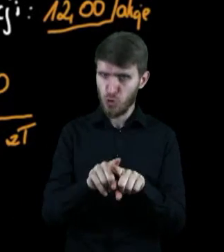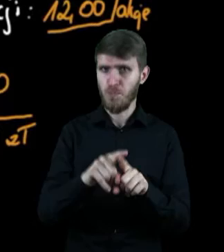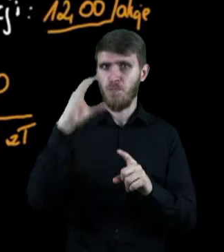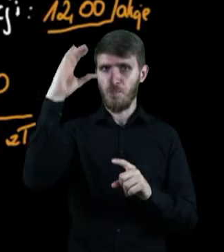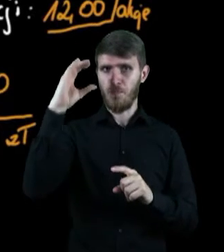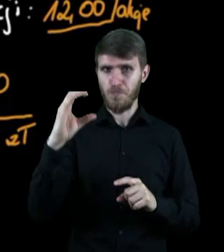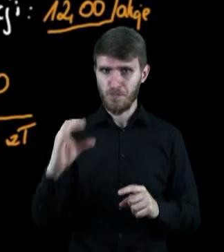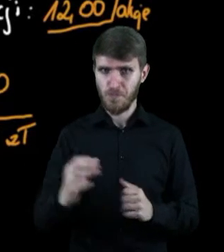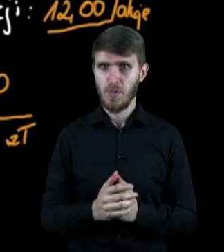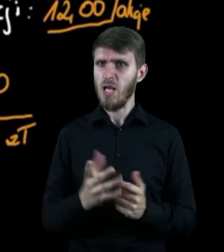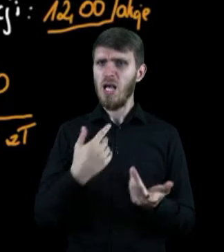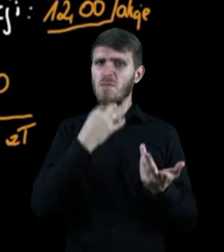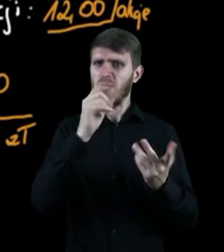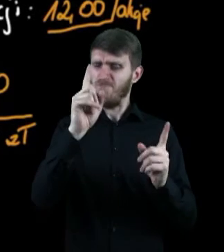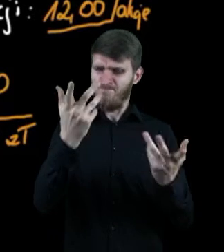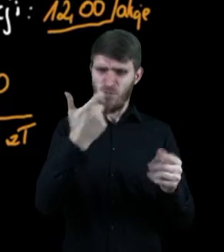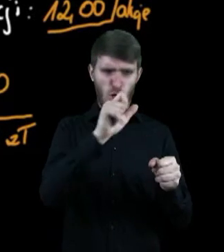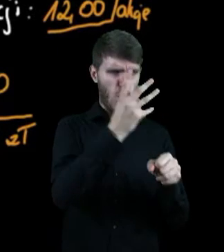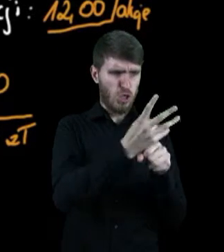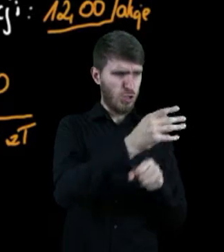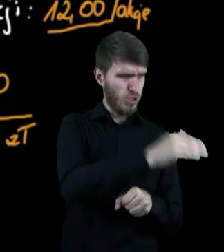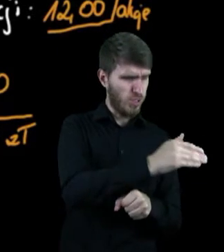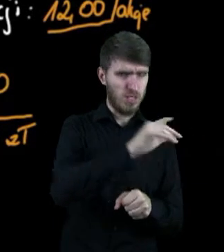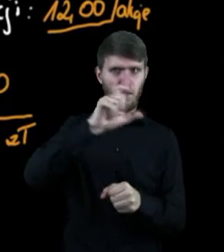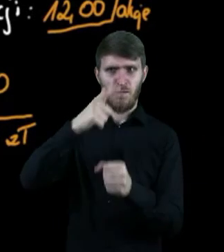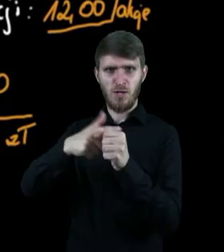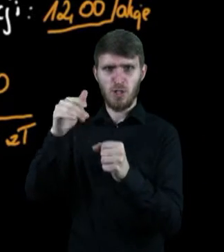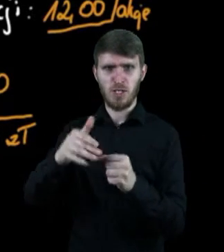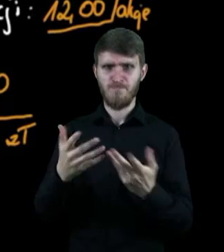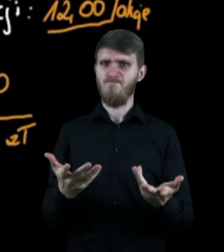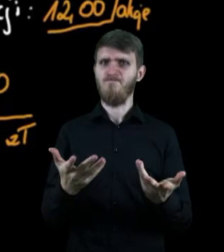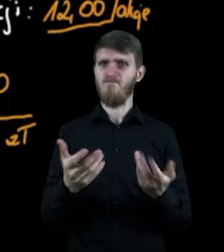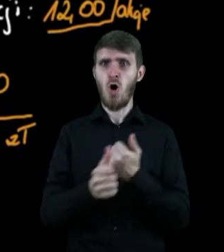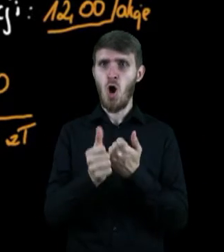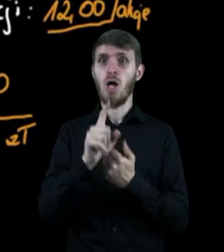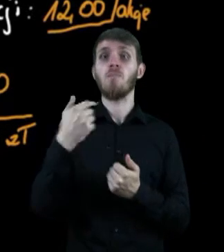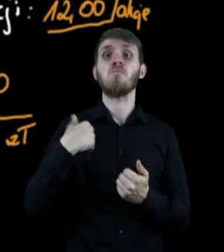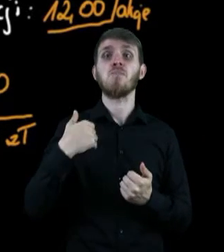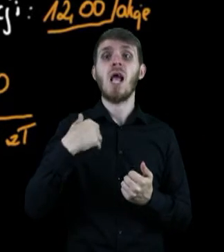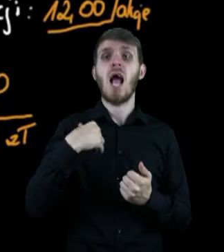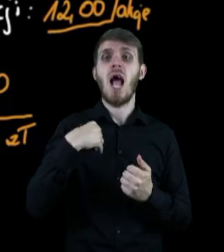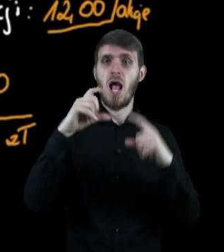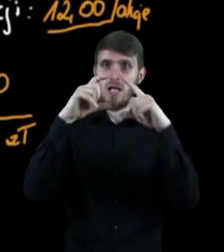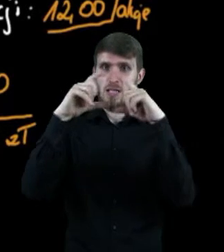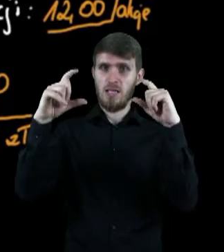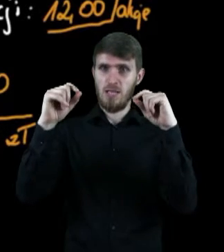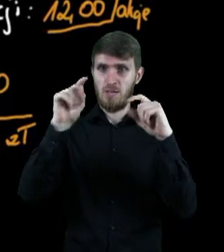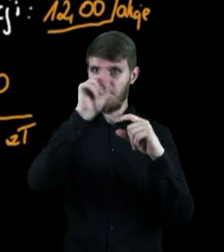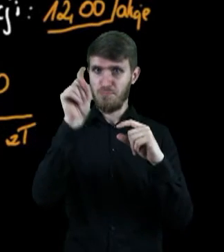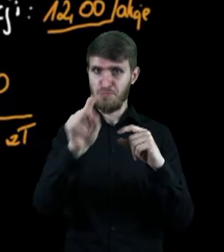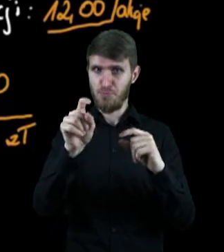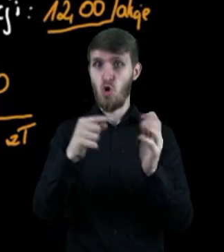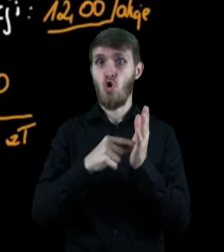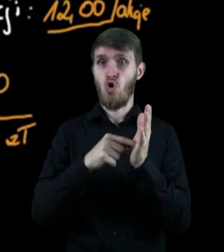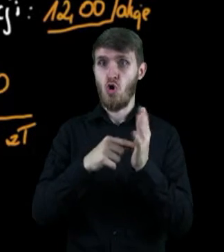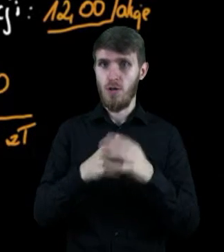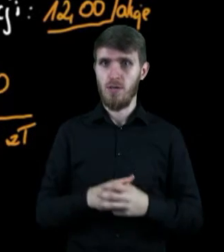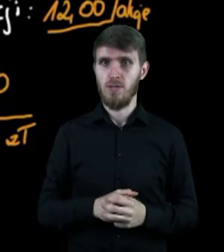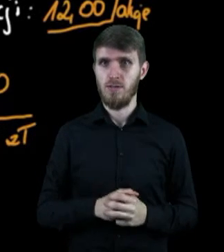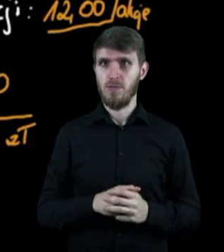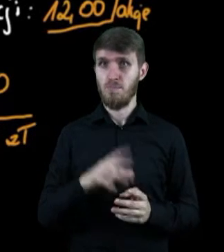tysięcy jako wyposażenie. Powstaje pytanie, jak zinterpretować różnicę między 140 tysięcy